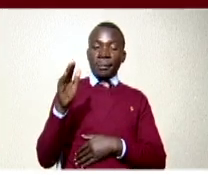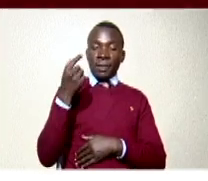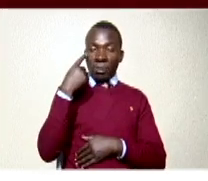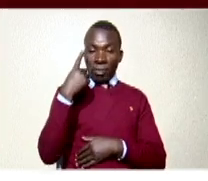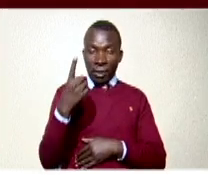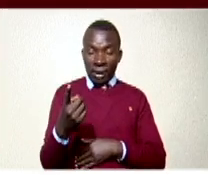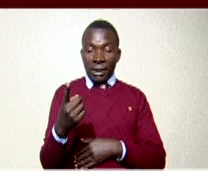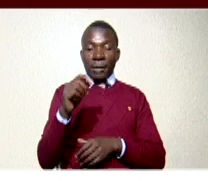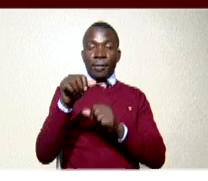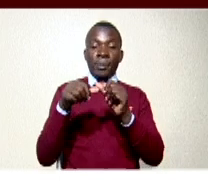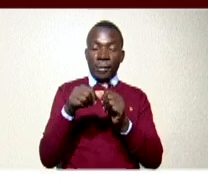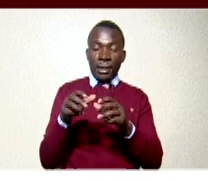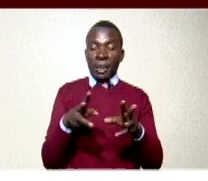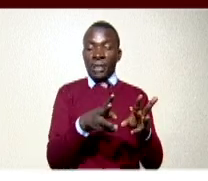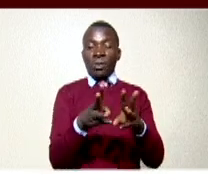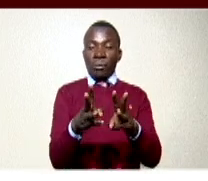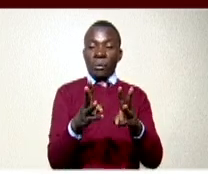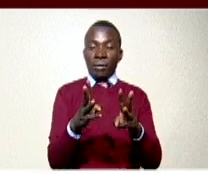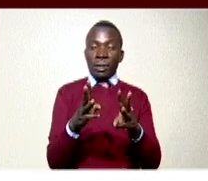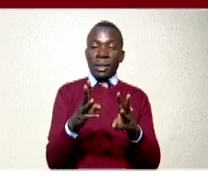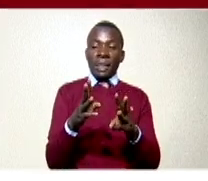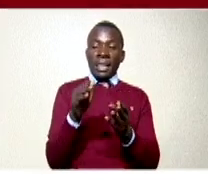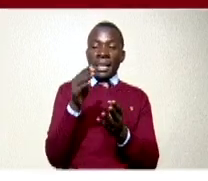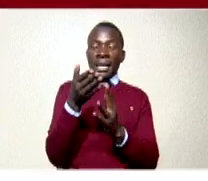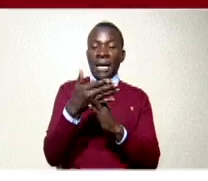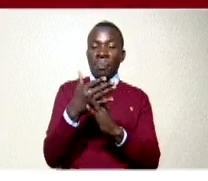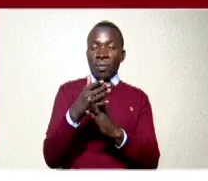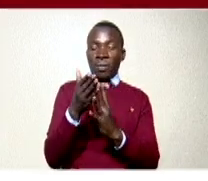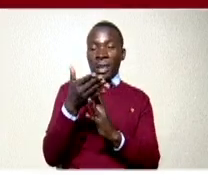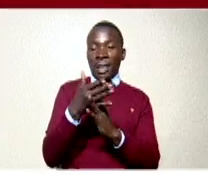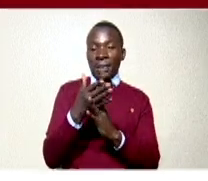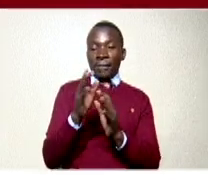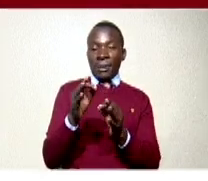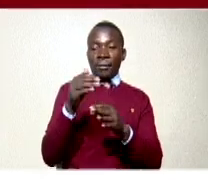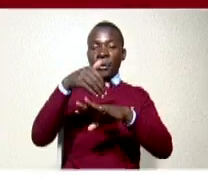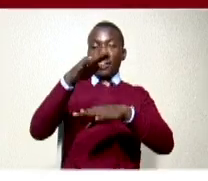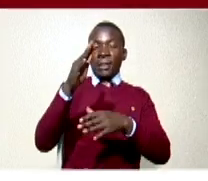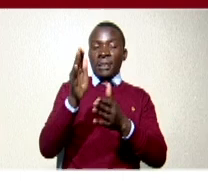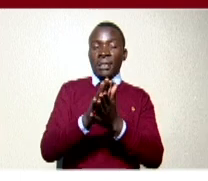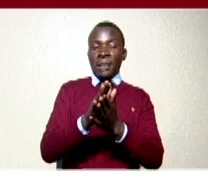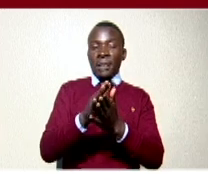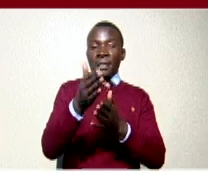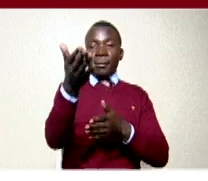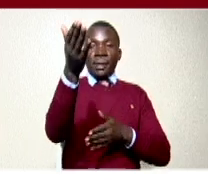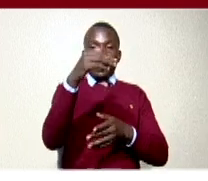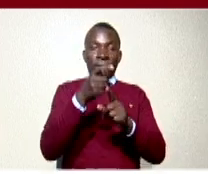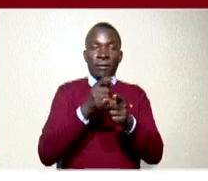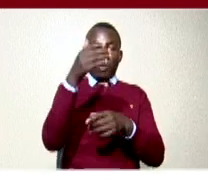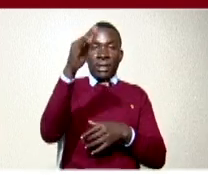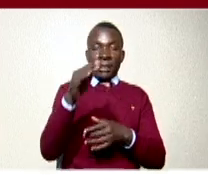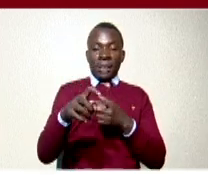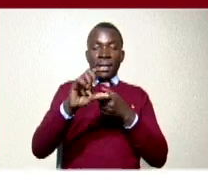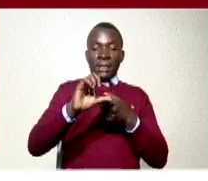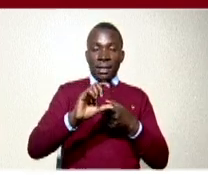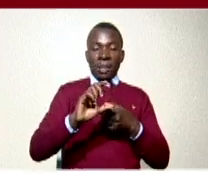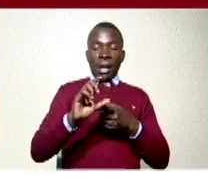turasanga ibijyanye n'uburyo icyuho hagati y'ibyoherezwa n'ibitumizwa mu mahanga cyariyongereye aho